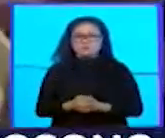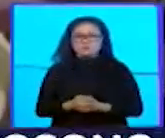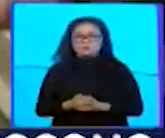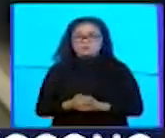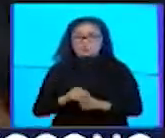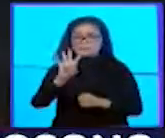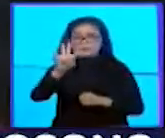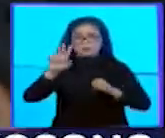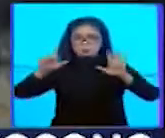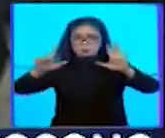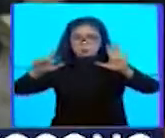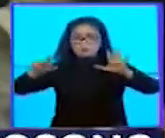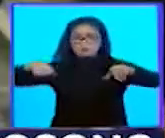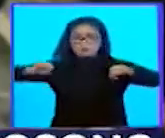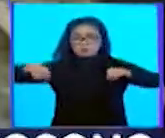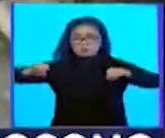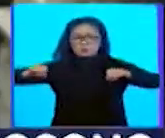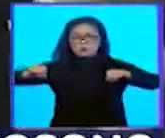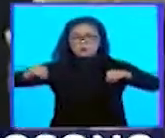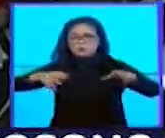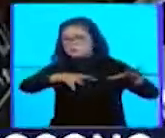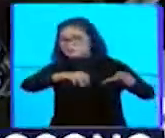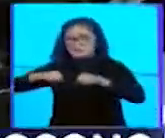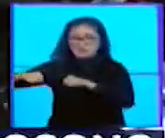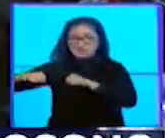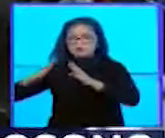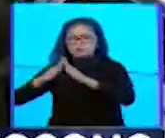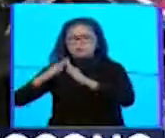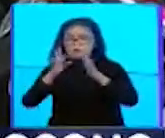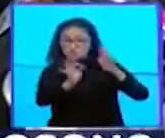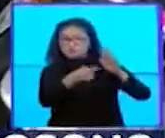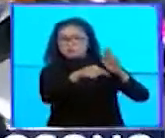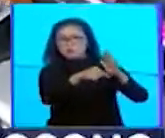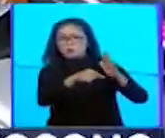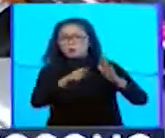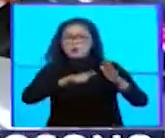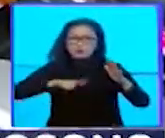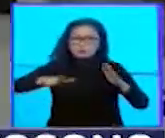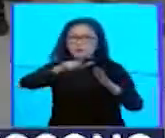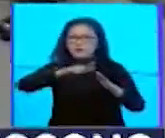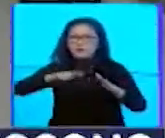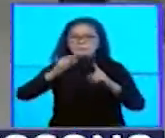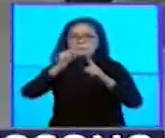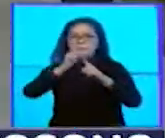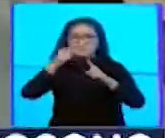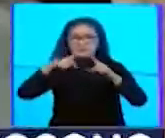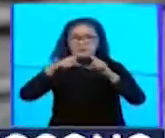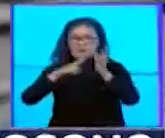47 sepeda motor ini diamankan dan disita polisi dari sebuah rumah kosong di Kelurahan Panularan, Laweyan, Kota Solo, Jawa Tengah, Kamis